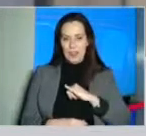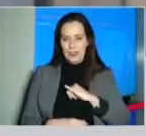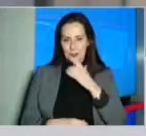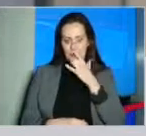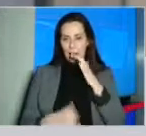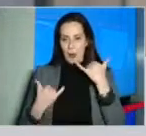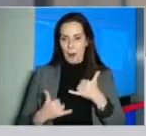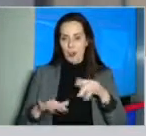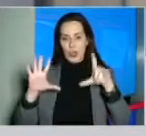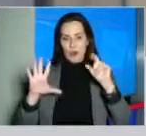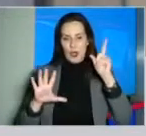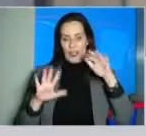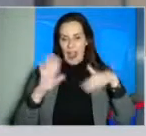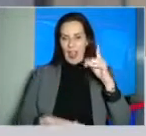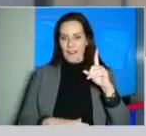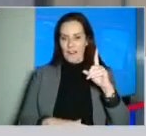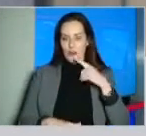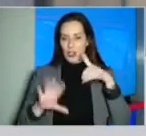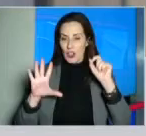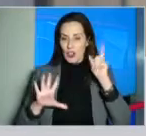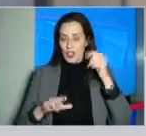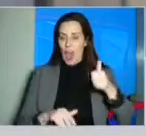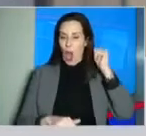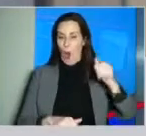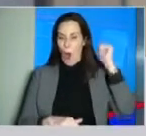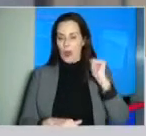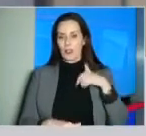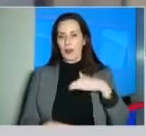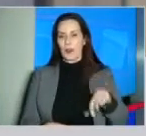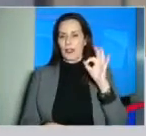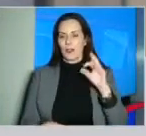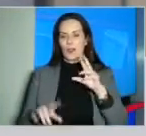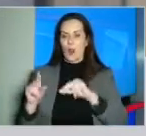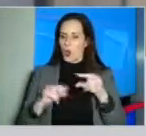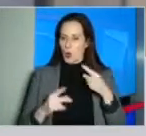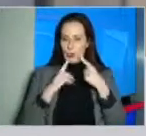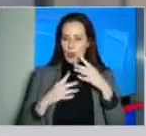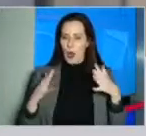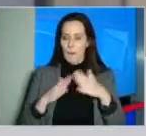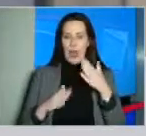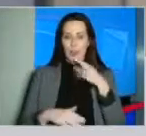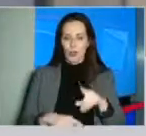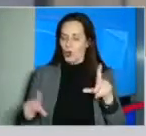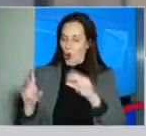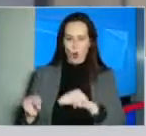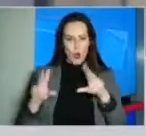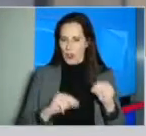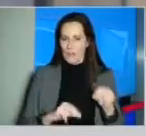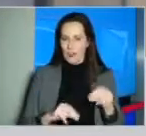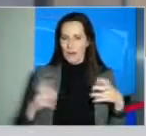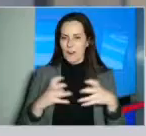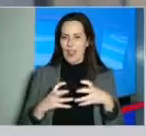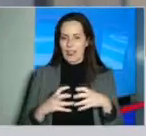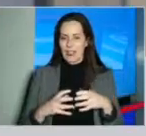אנחנו באמת 70 שנה אחרי, אבל אם היינו הולכים 70 שנה אחורה, היינו מגלים אותו דיון, למשל, הבית היהודי, אותו דיון